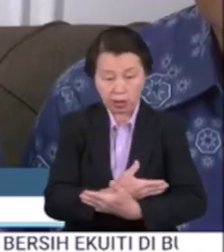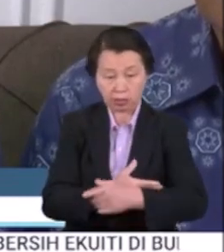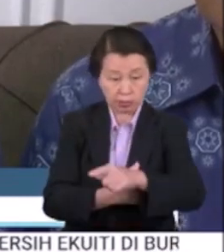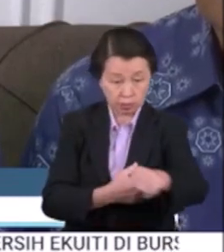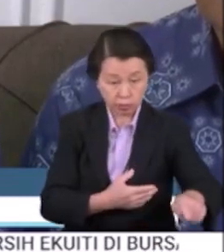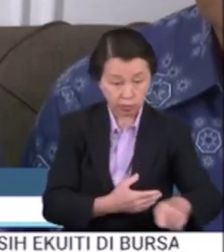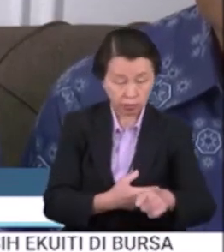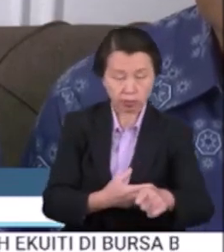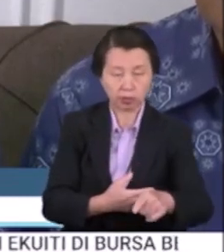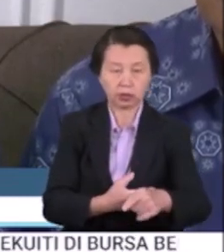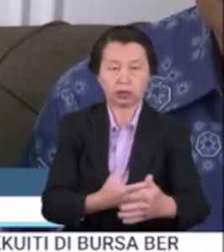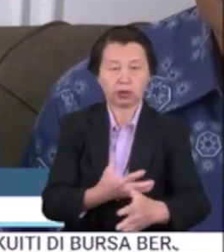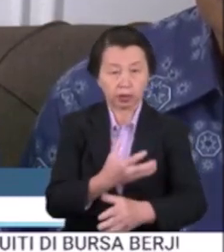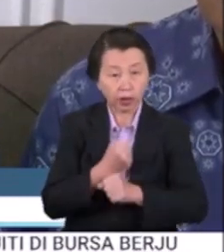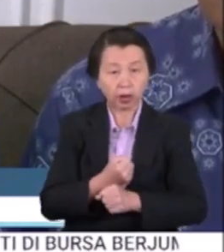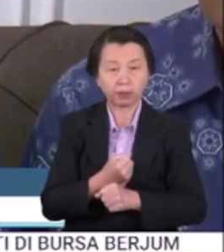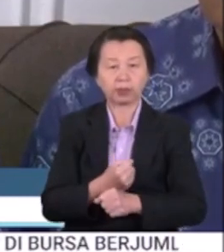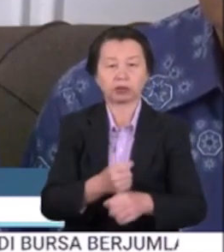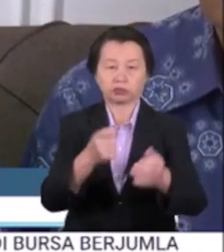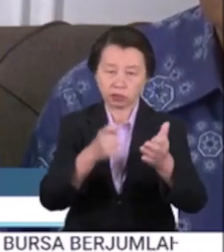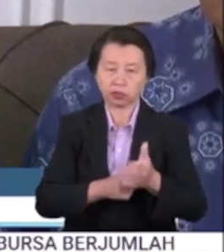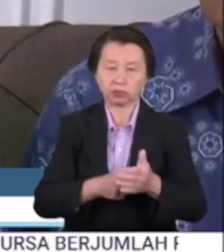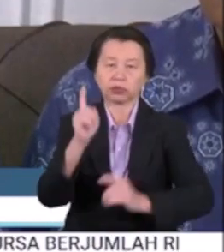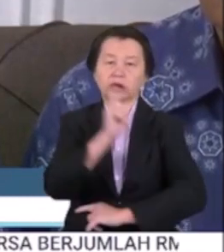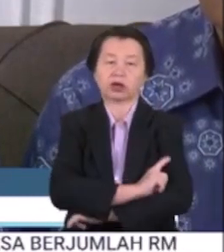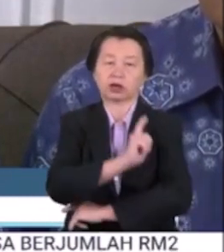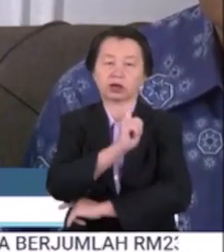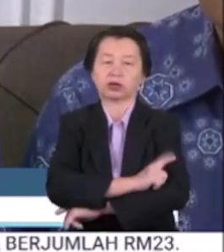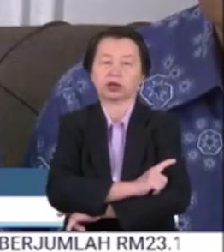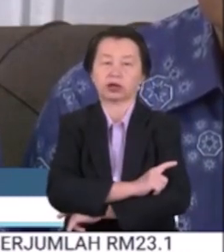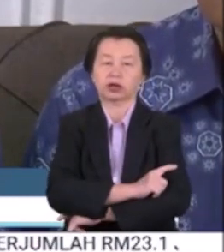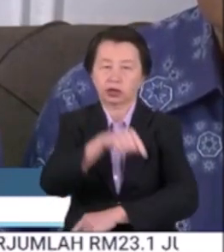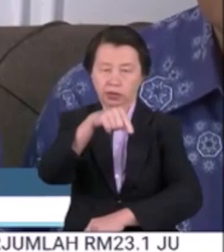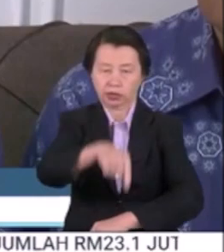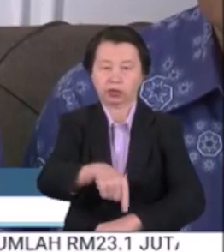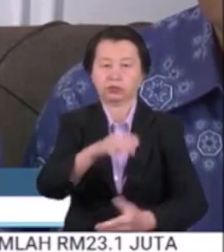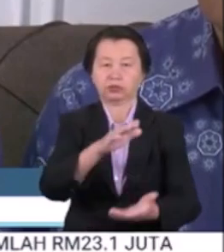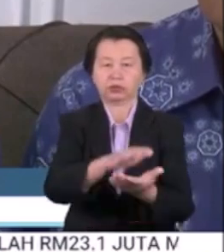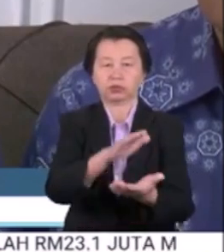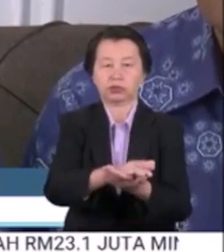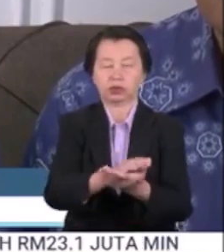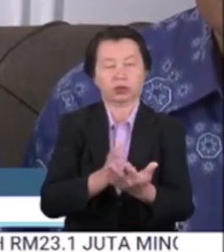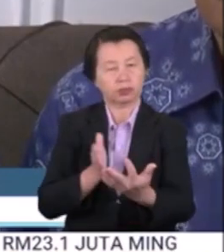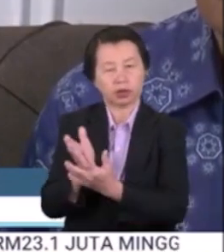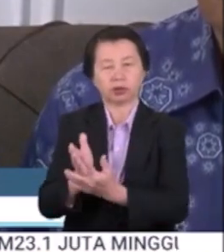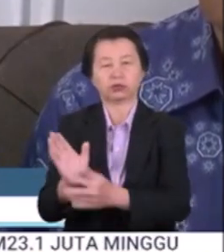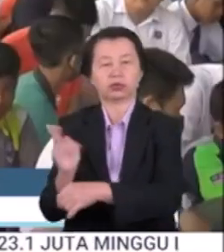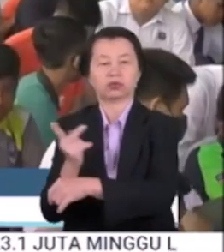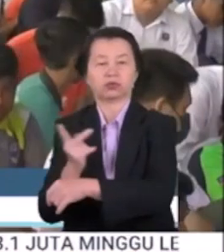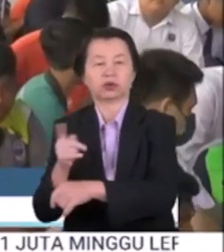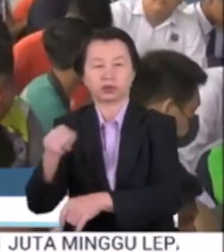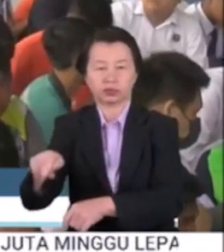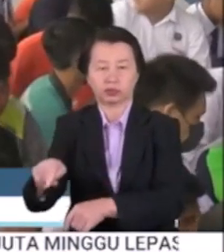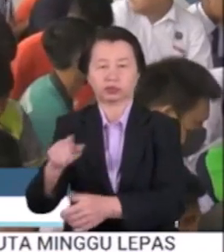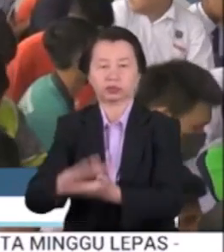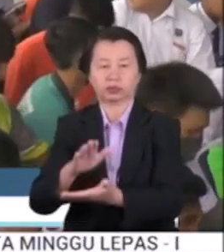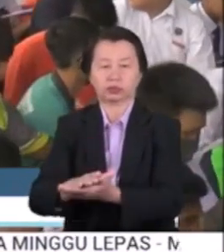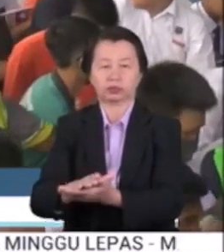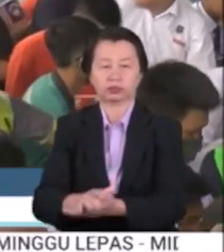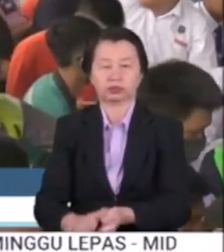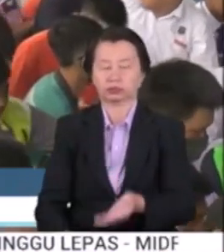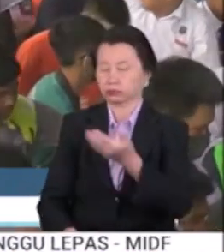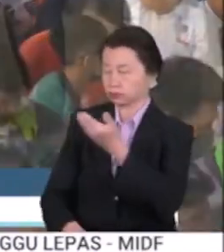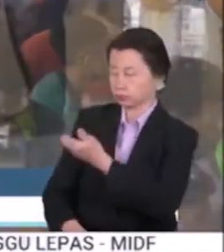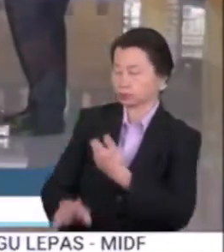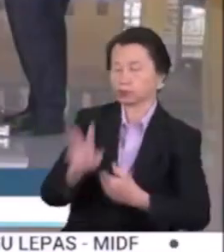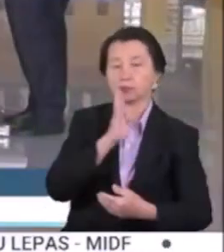mereka mendapat segala keperluan harian di sekolah melalui koperasi sekolah. Beliau